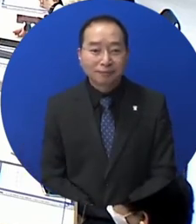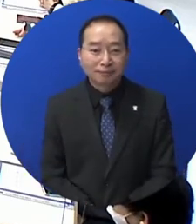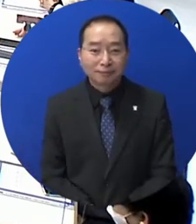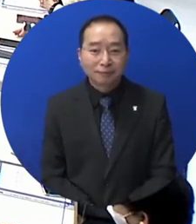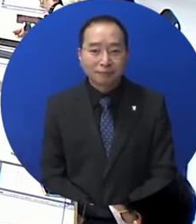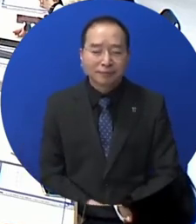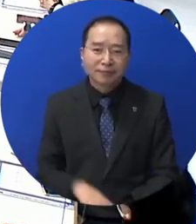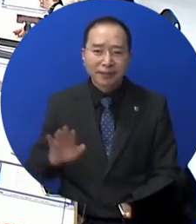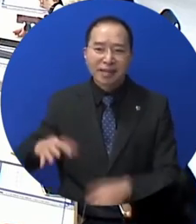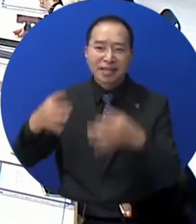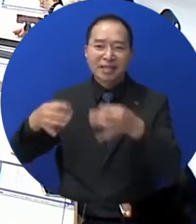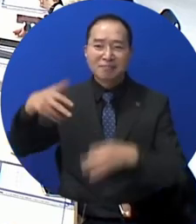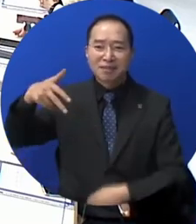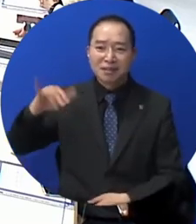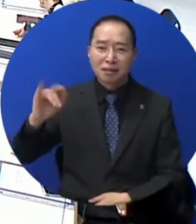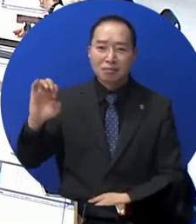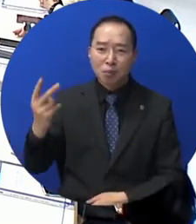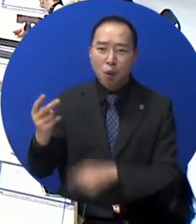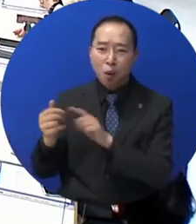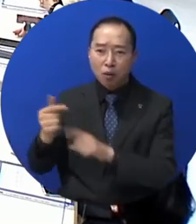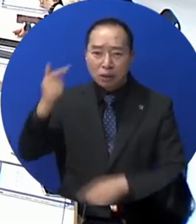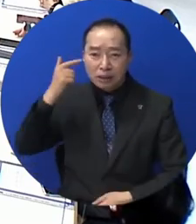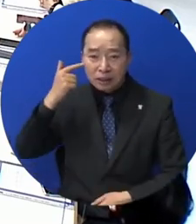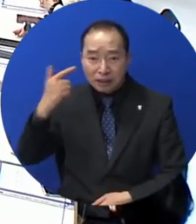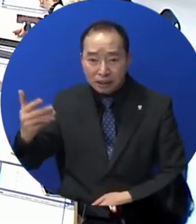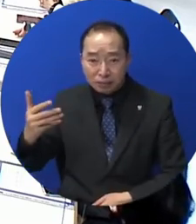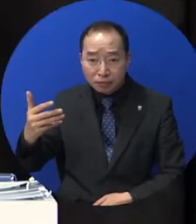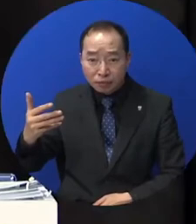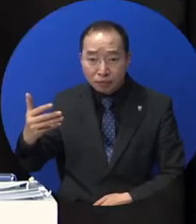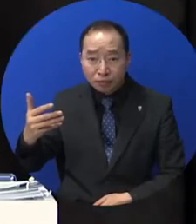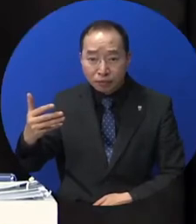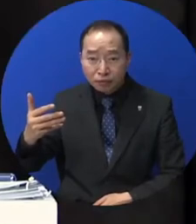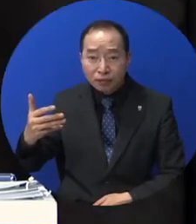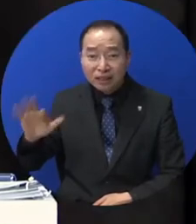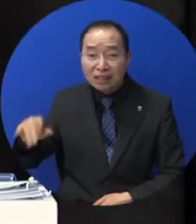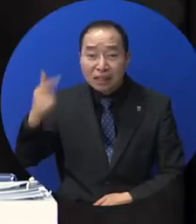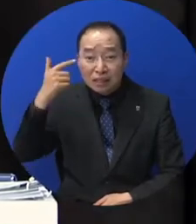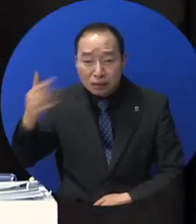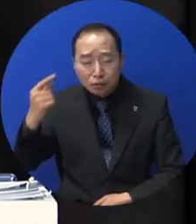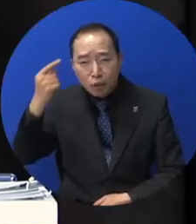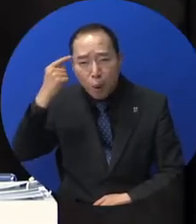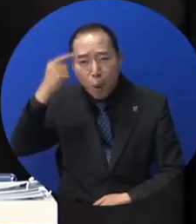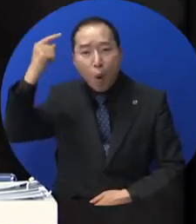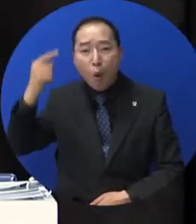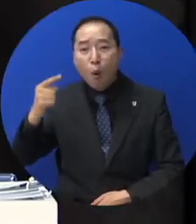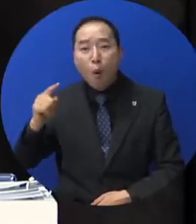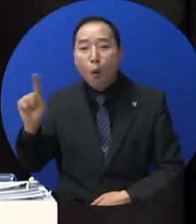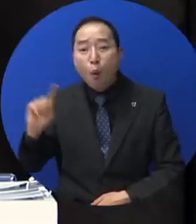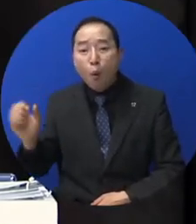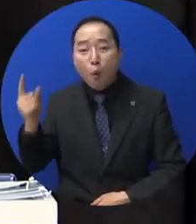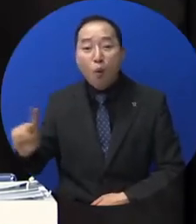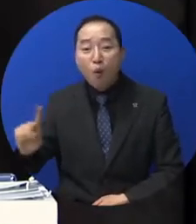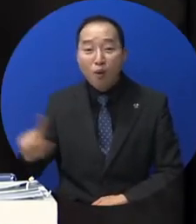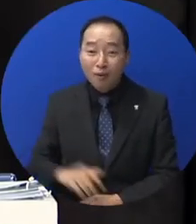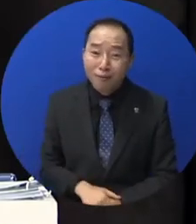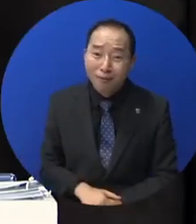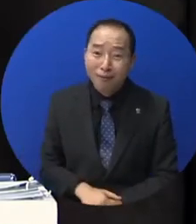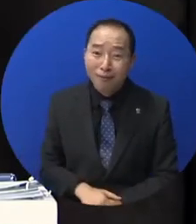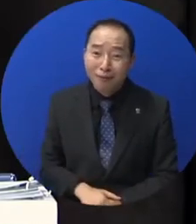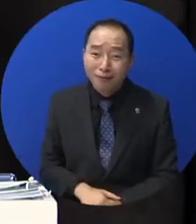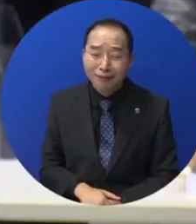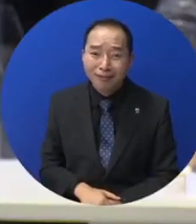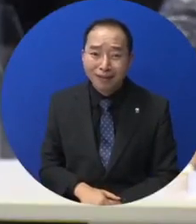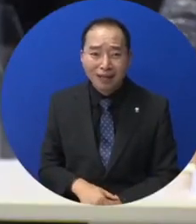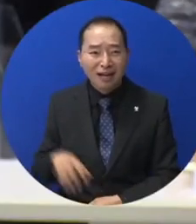제가 김진표 위원장님께 질문 지금 적는 동안 질문 드려야 되겠네요. 그런 질문의 아이디어는 어디서 왔습니까? 답변 좀 해주세요.